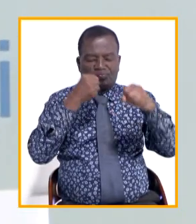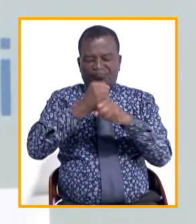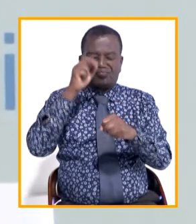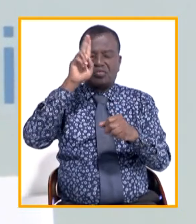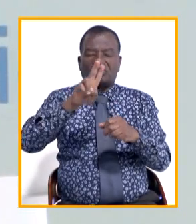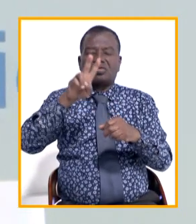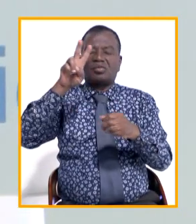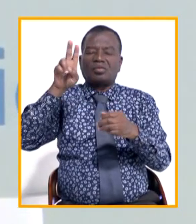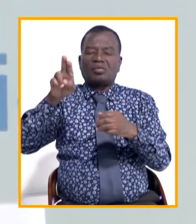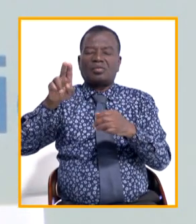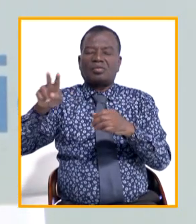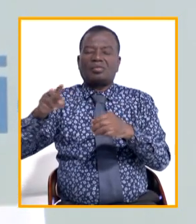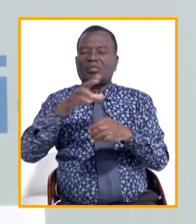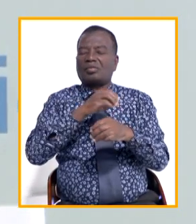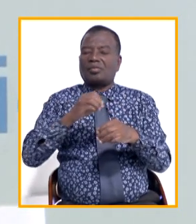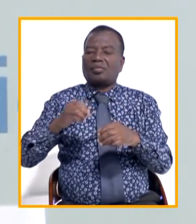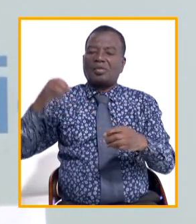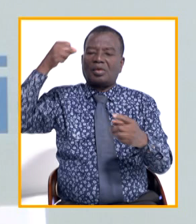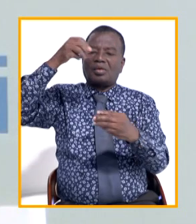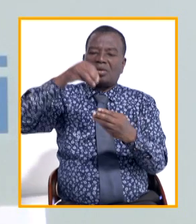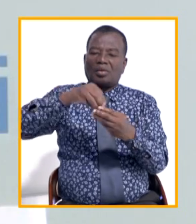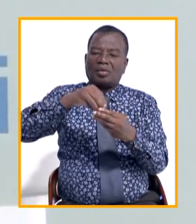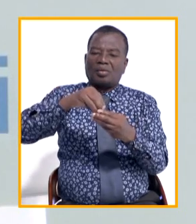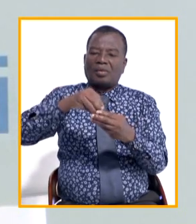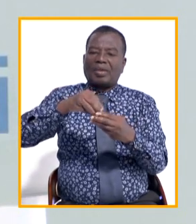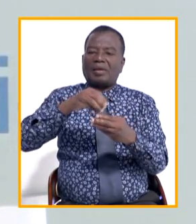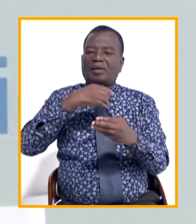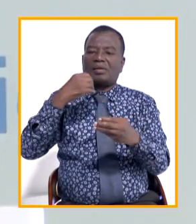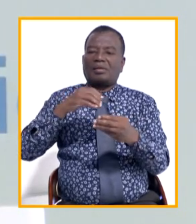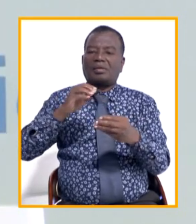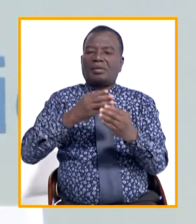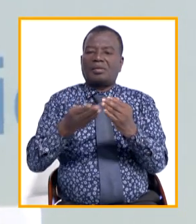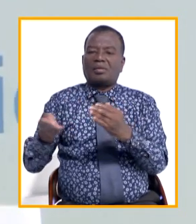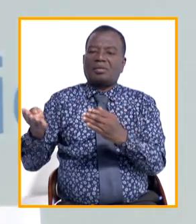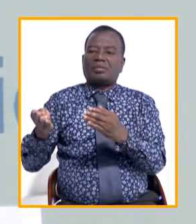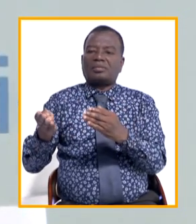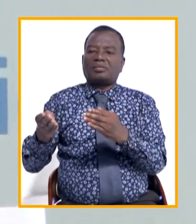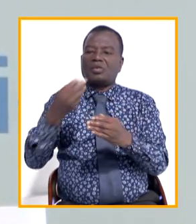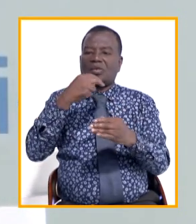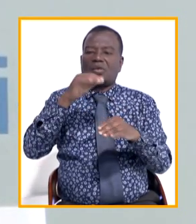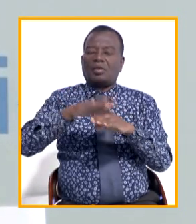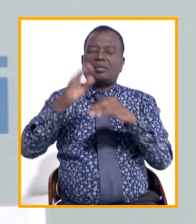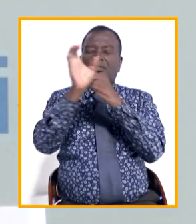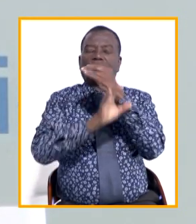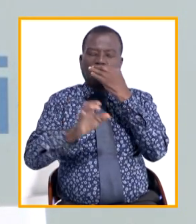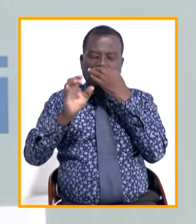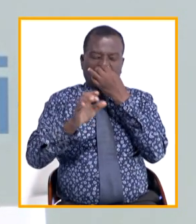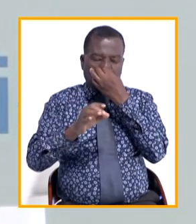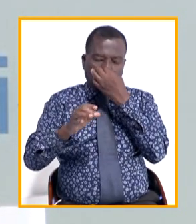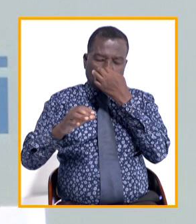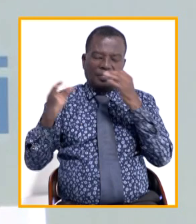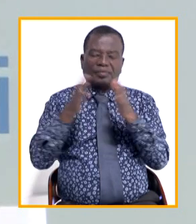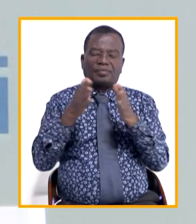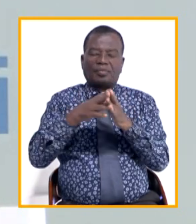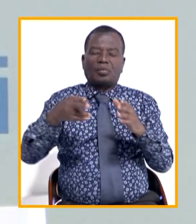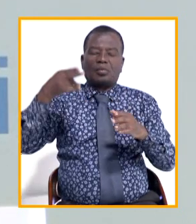nutrition avec comme thème « Renforcer la résilience en matière de nutrition et de sécurité alimentaire sur le continent ». La